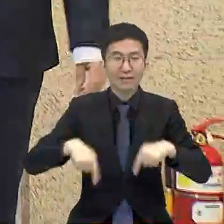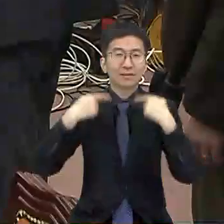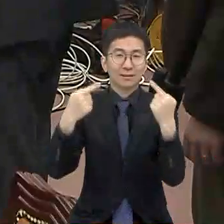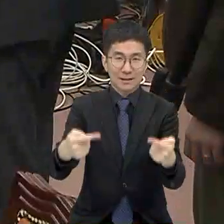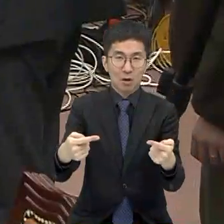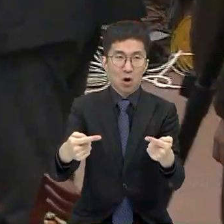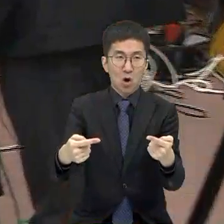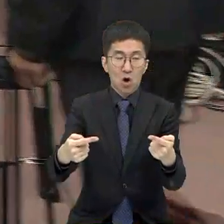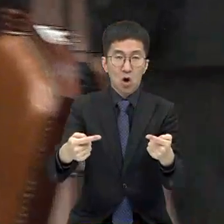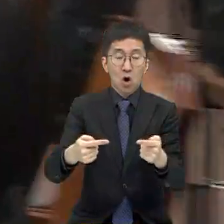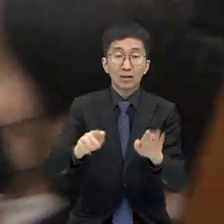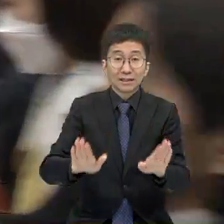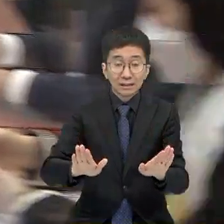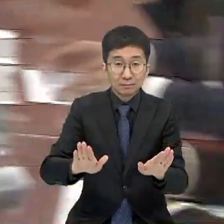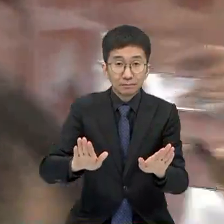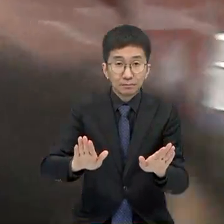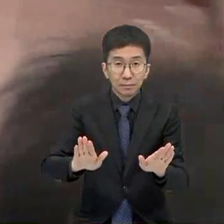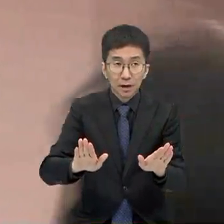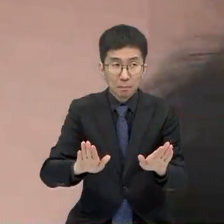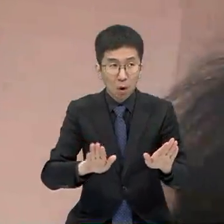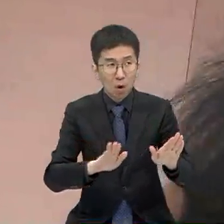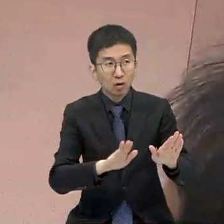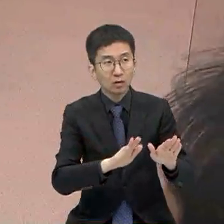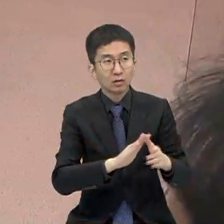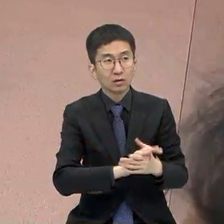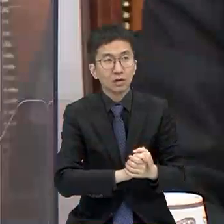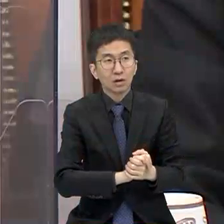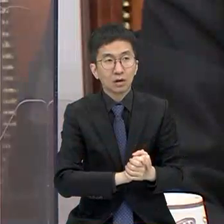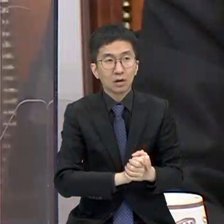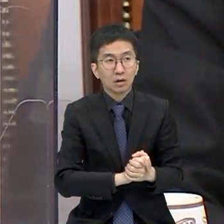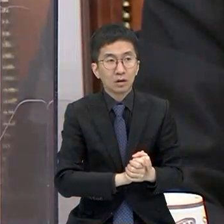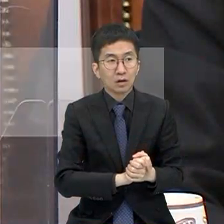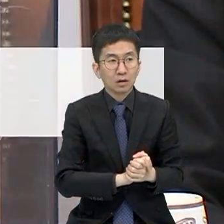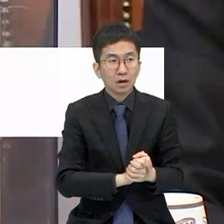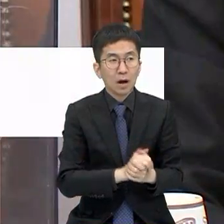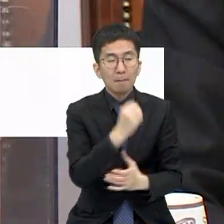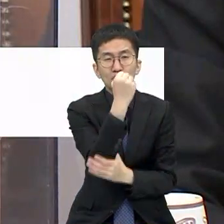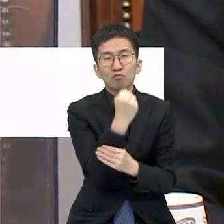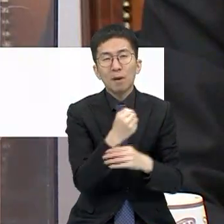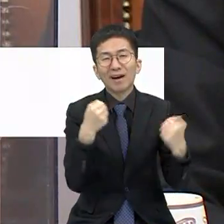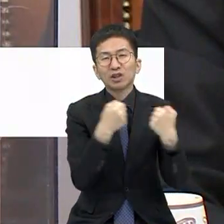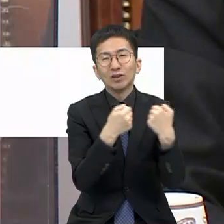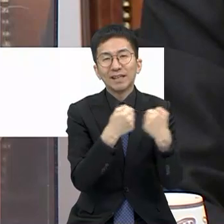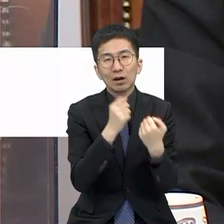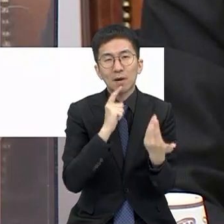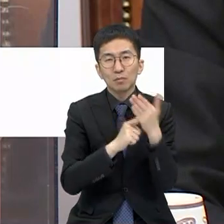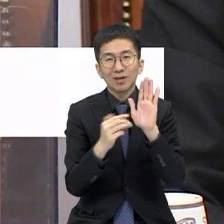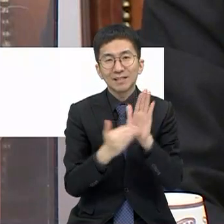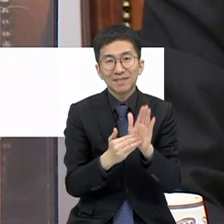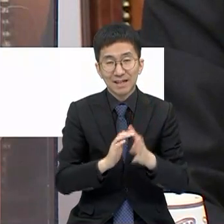참석해 이번 대선을 부패와의 전쟁이라고 규정했습니다. 이번 대선은 뭐 여러 가지